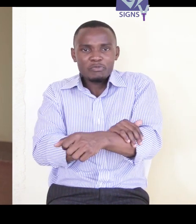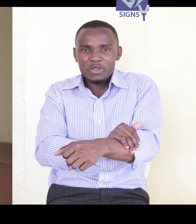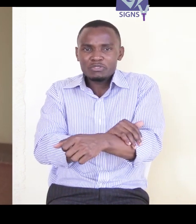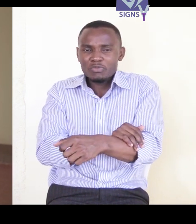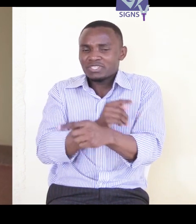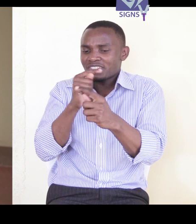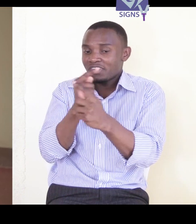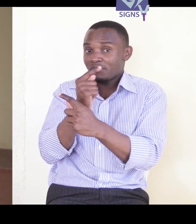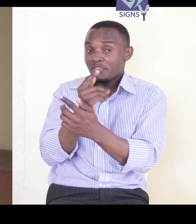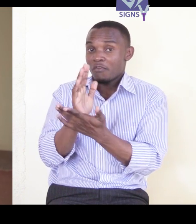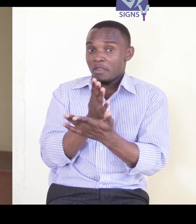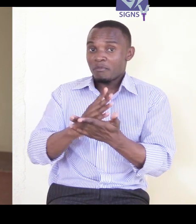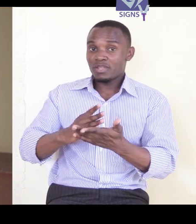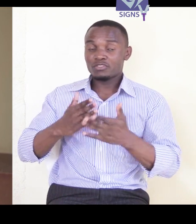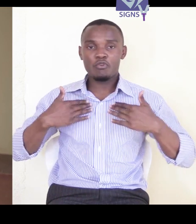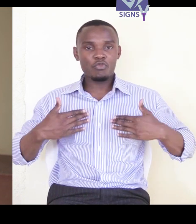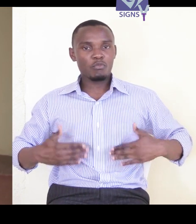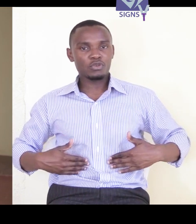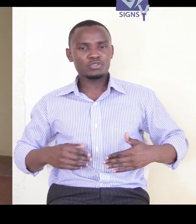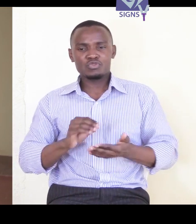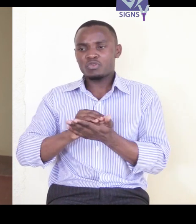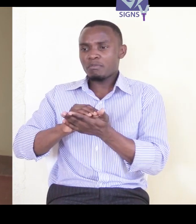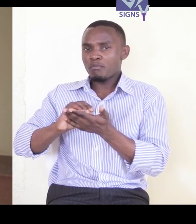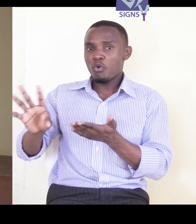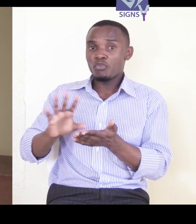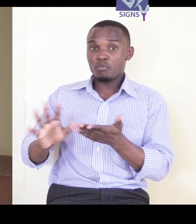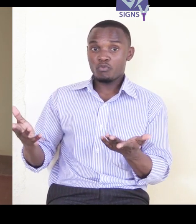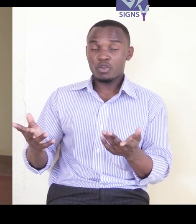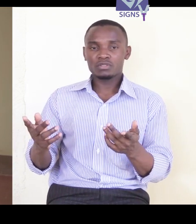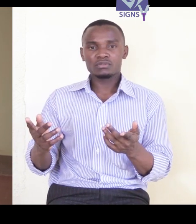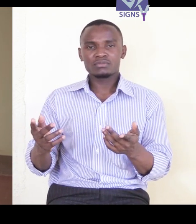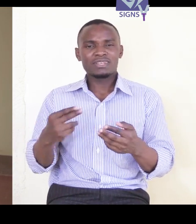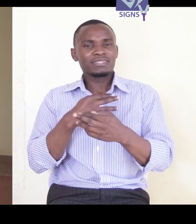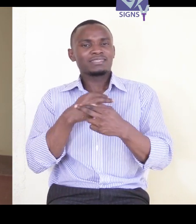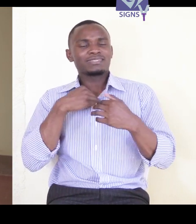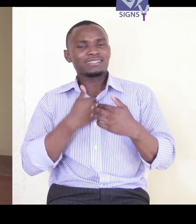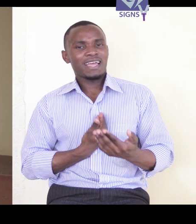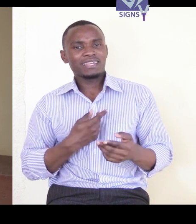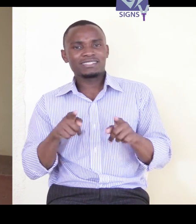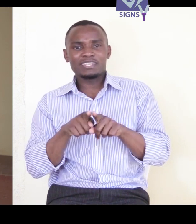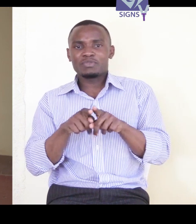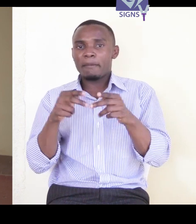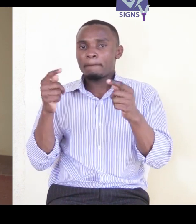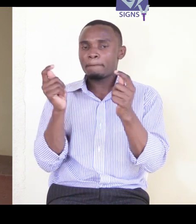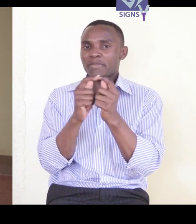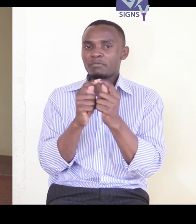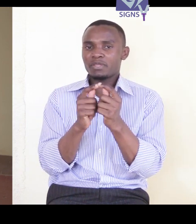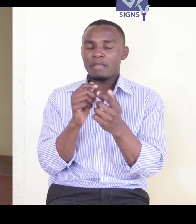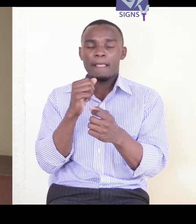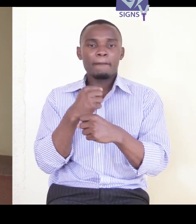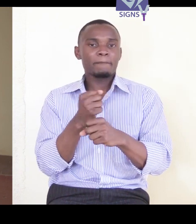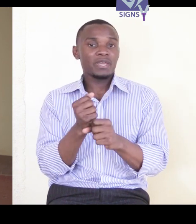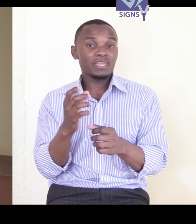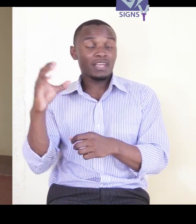sehemu kadhaa za mwili ili kuondoa uchovu, maumivu na kumfanya mteja